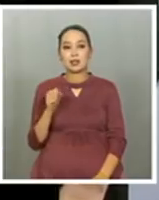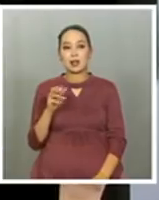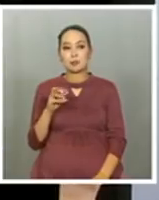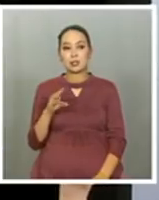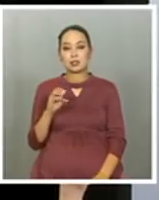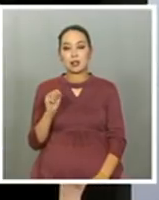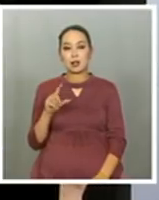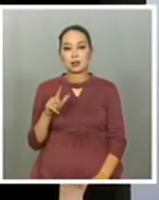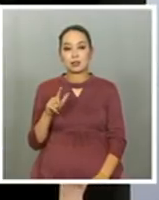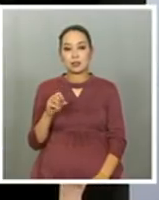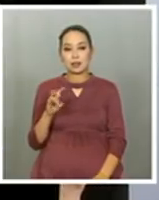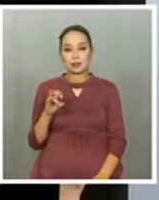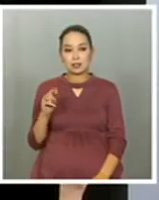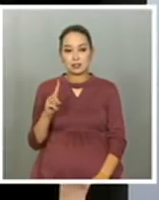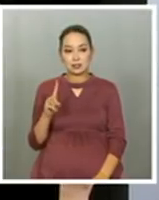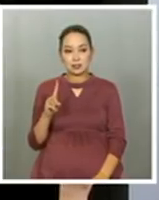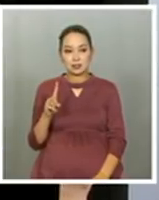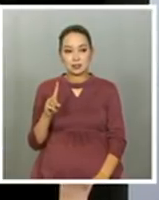гаметогенез,